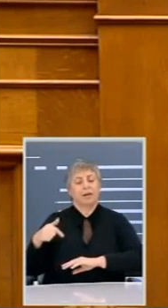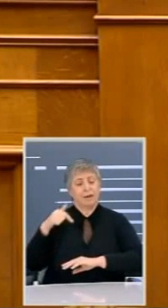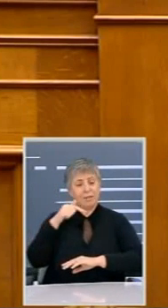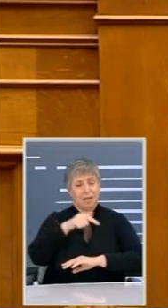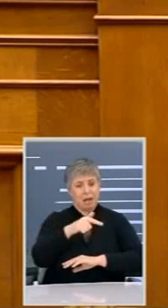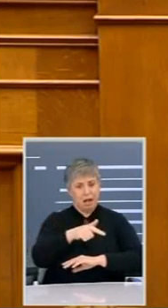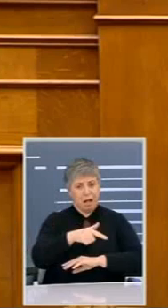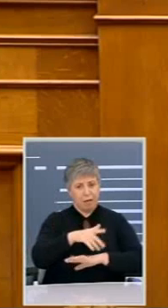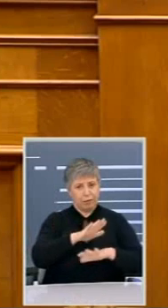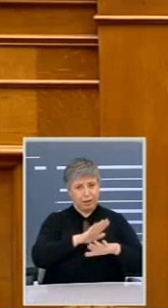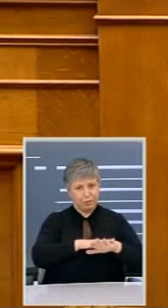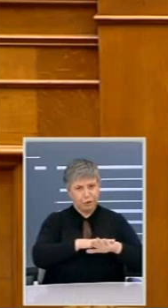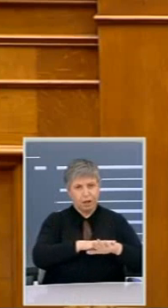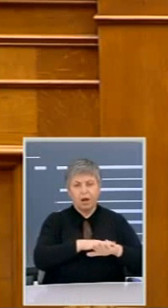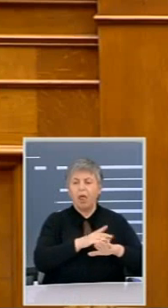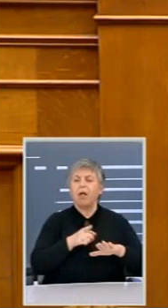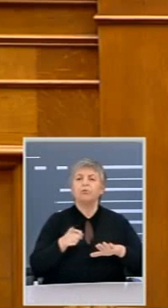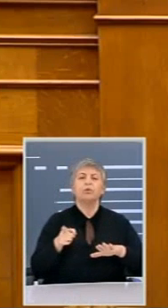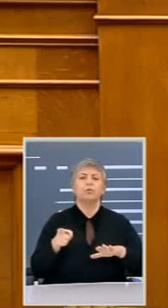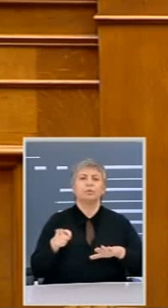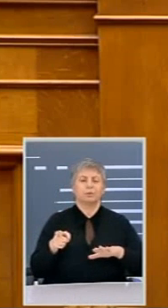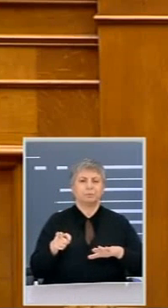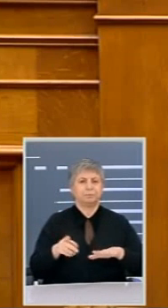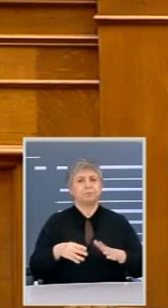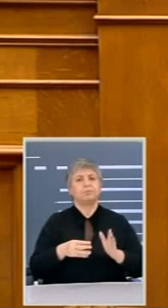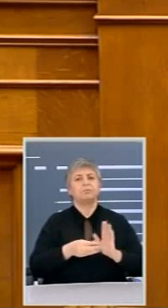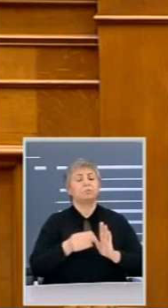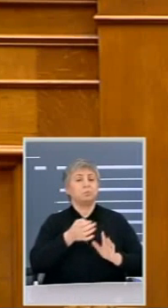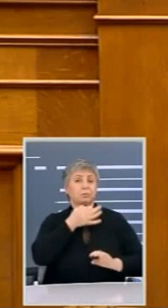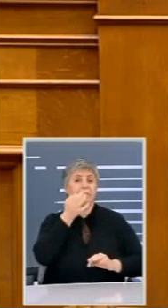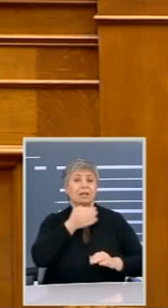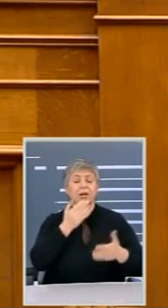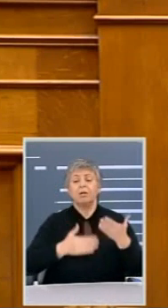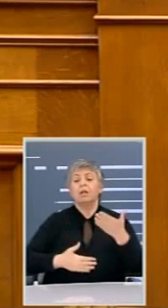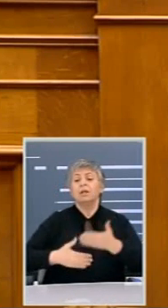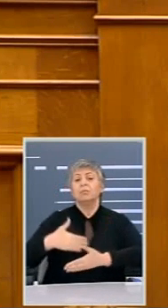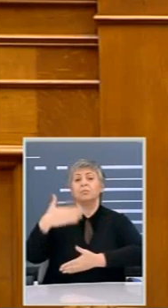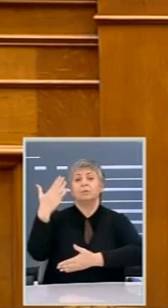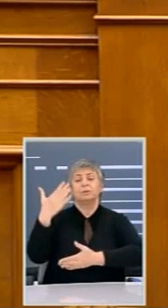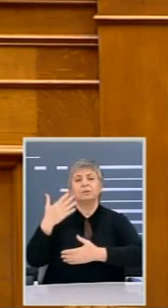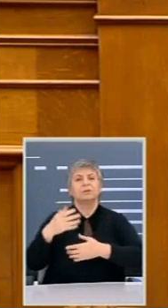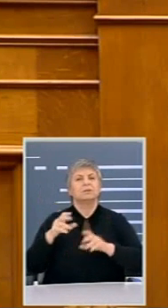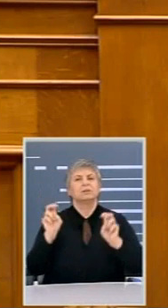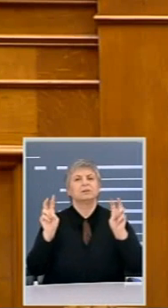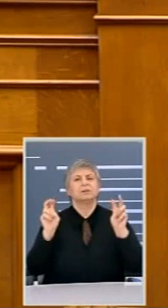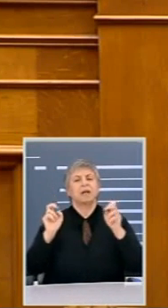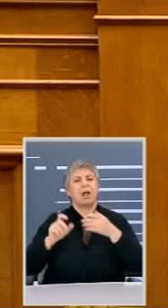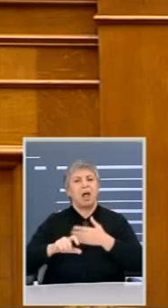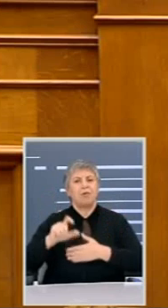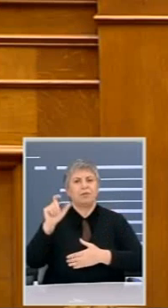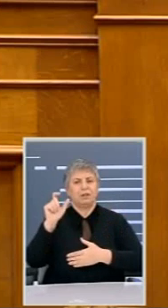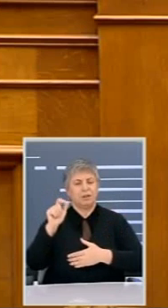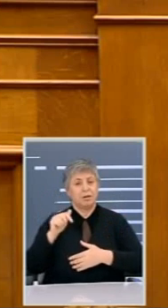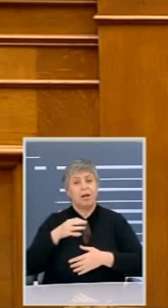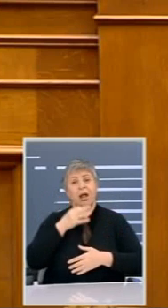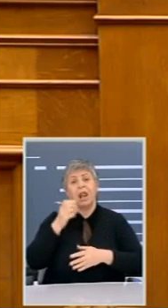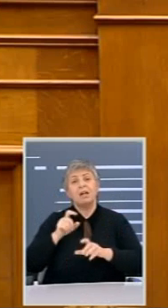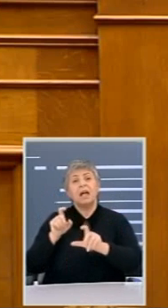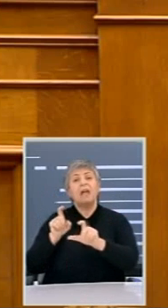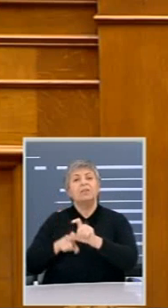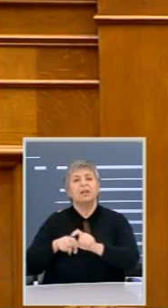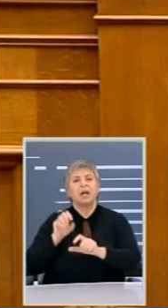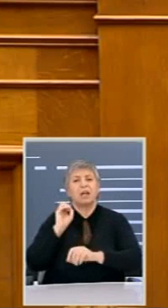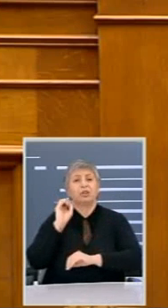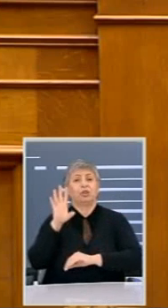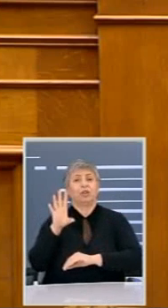άλλους. Λένε, η Αυγή στην Αυγή συμμετέχει και συμμετέχει στο κεφάλαιό της offshore εταιρεία. Αποκρύπτουν ότι η